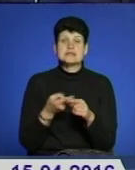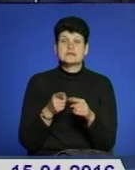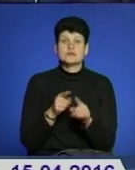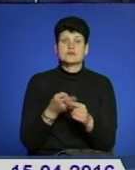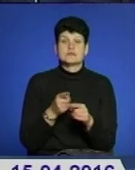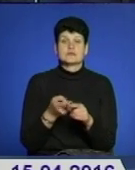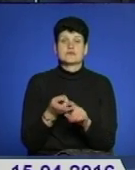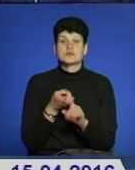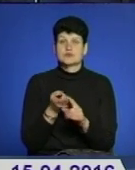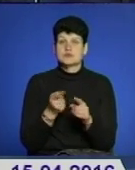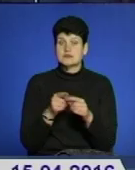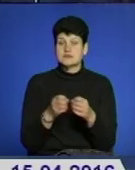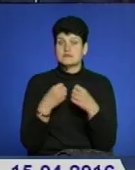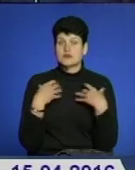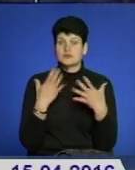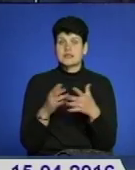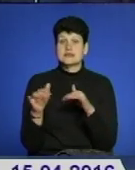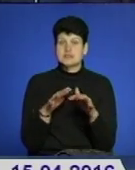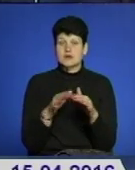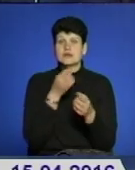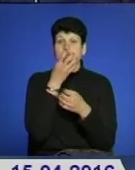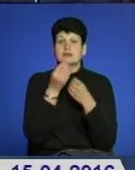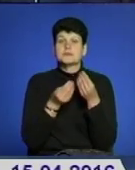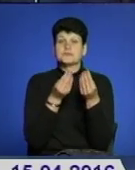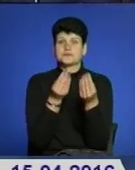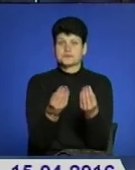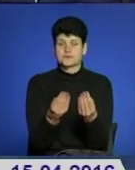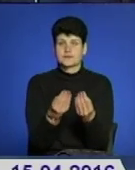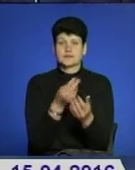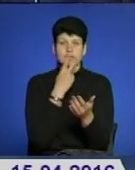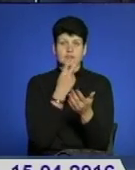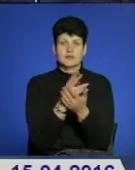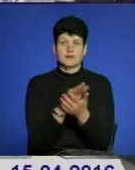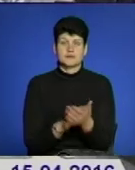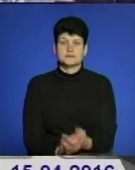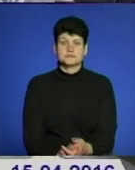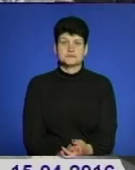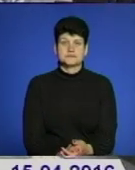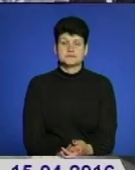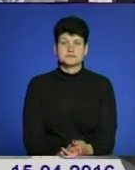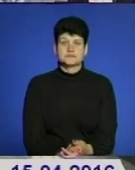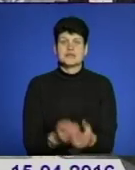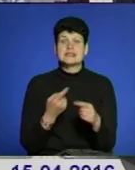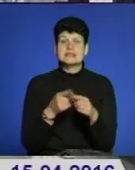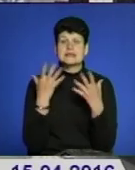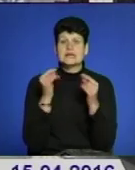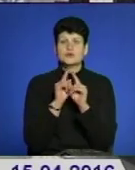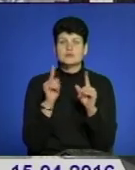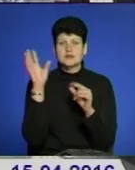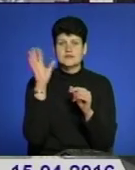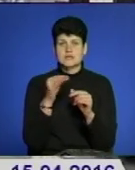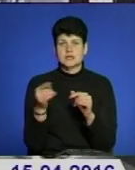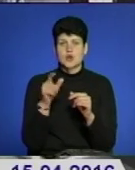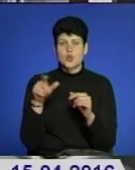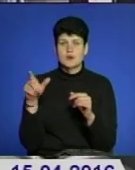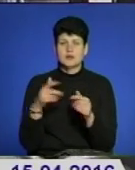різноманітні урочисті заходи, церемонії покладання квітів. Подробиці у сюжеті Анжели Шови. Цей день особливий для усіх